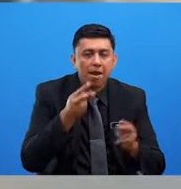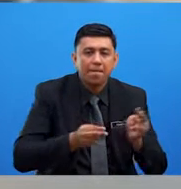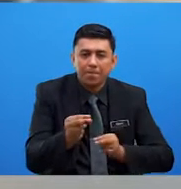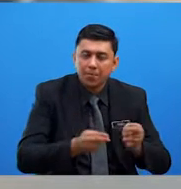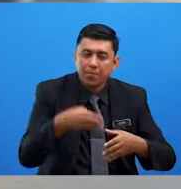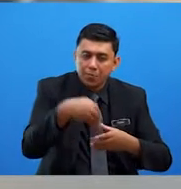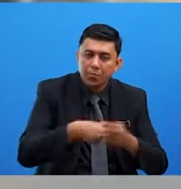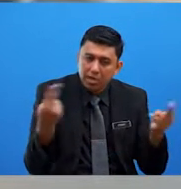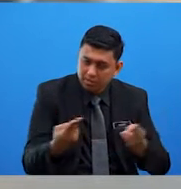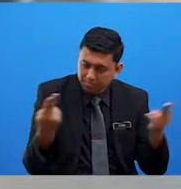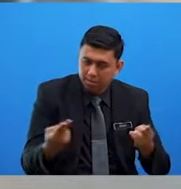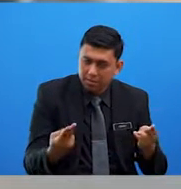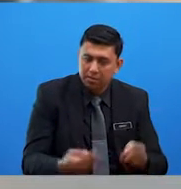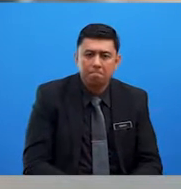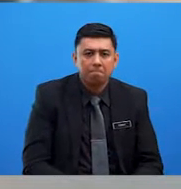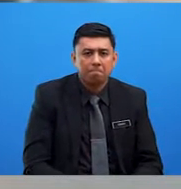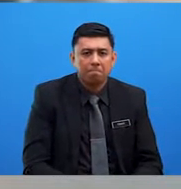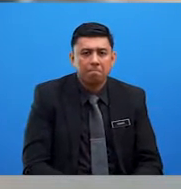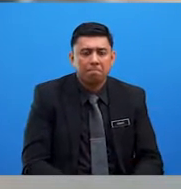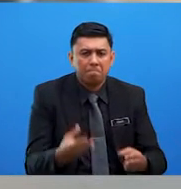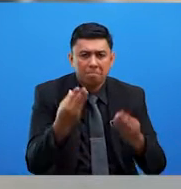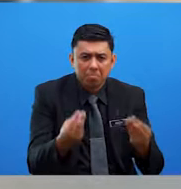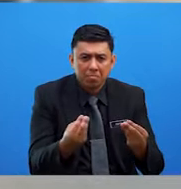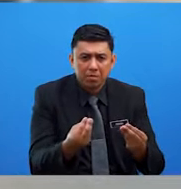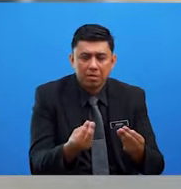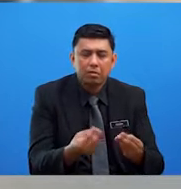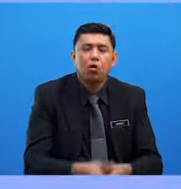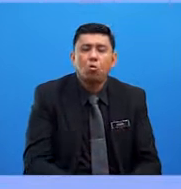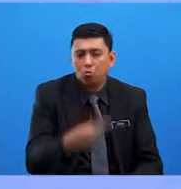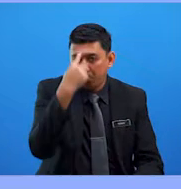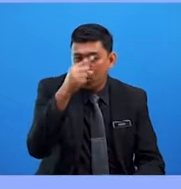perniagaan dalam usaha memaksimumkan keuntungannya.